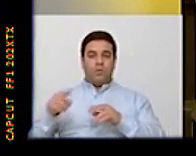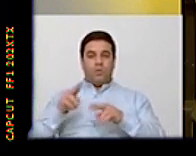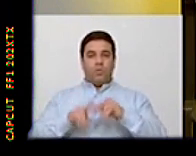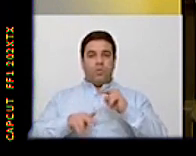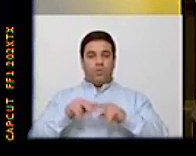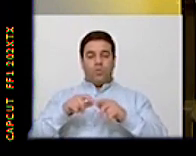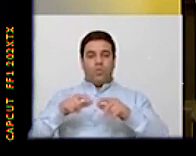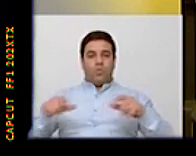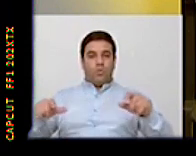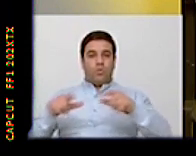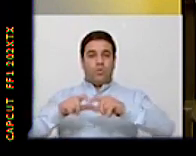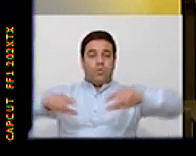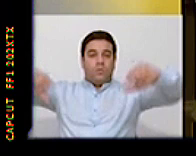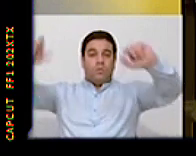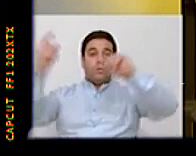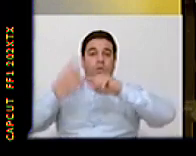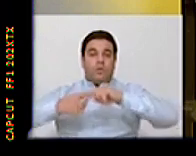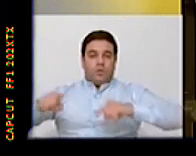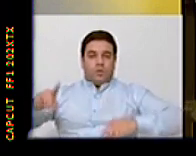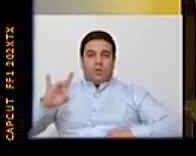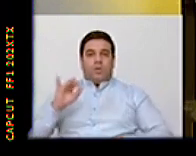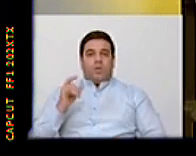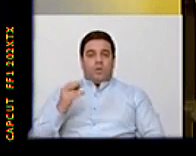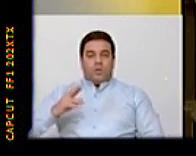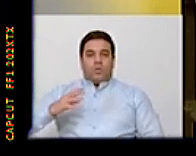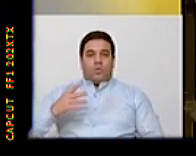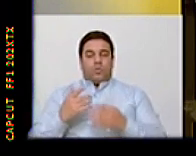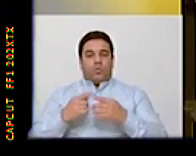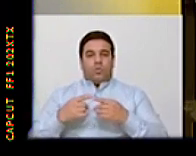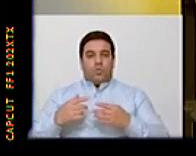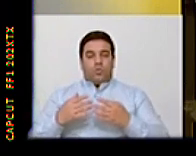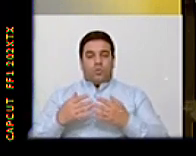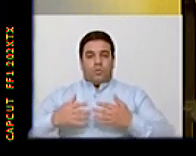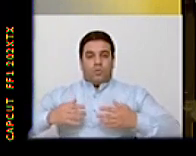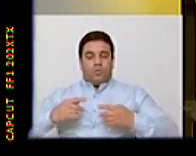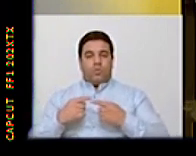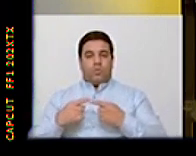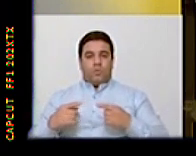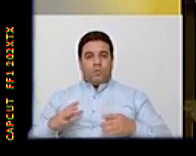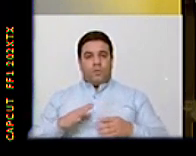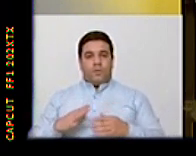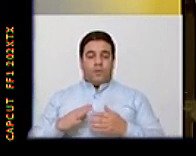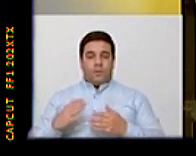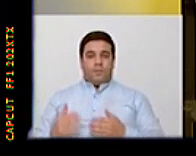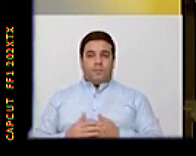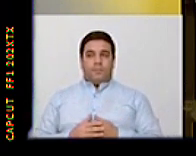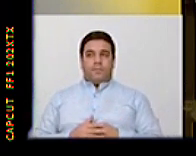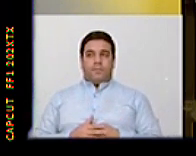Mana shunday ko'priklarda ham rezonans hodisasini albatta hisobga olish kerak.